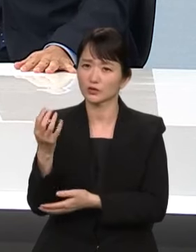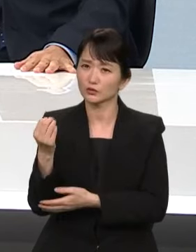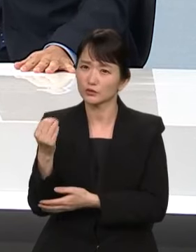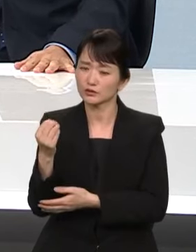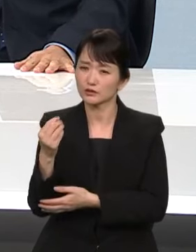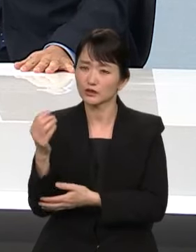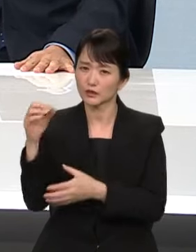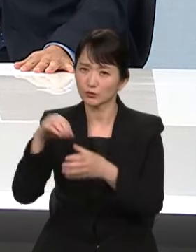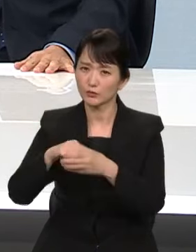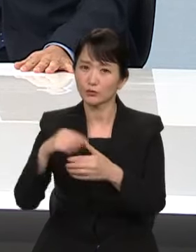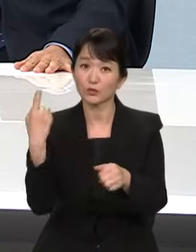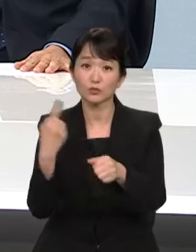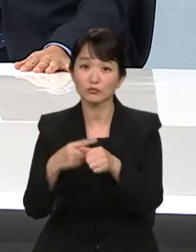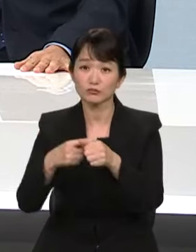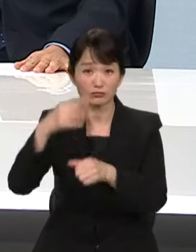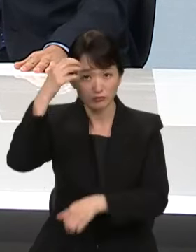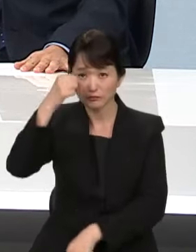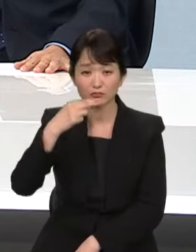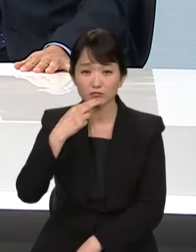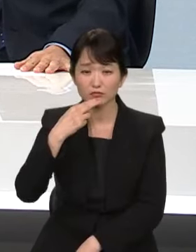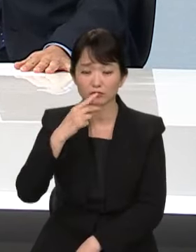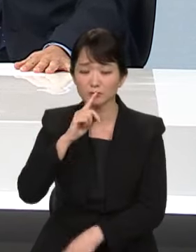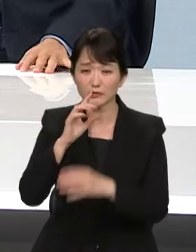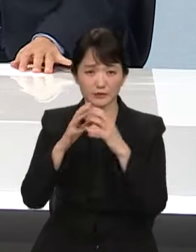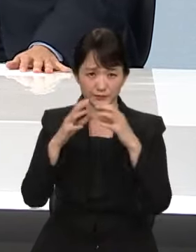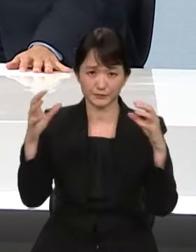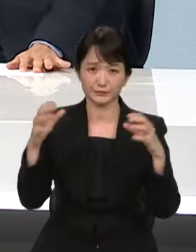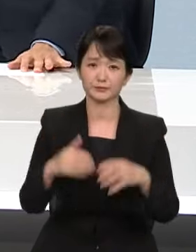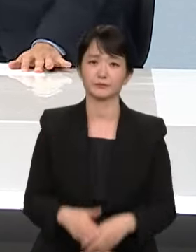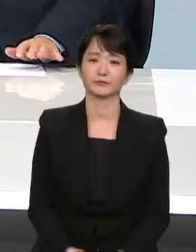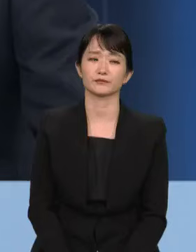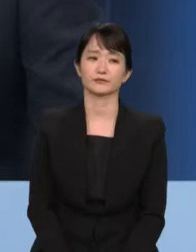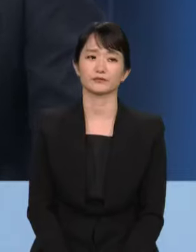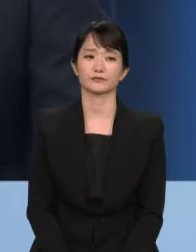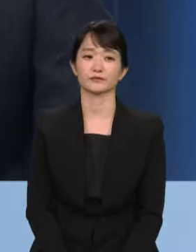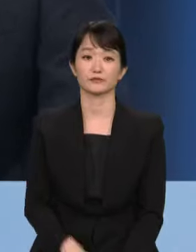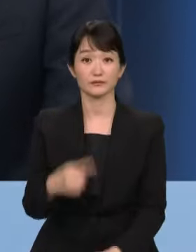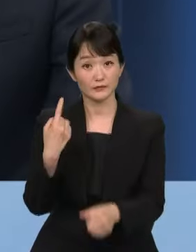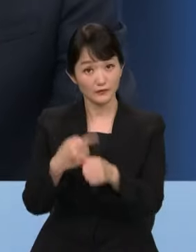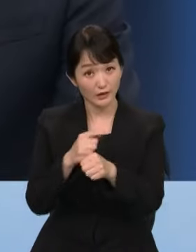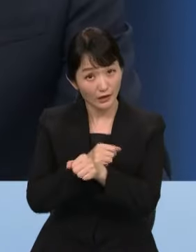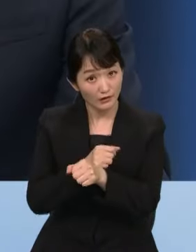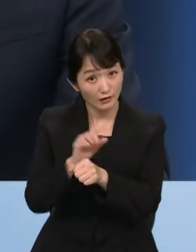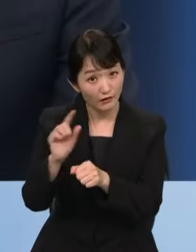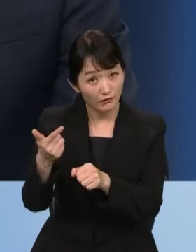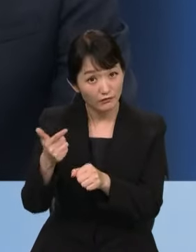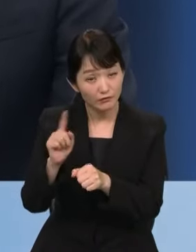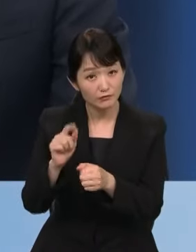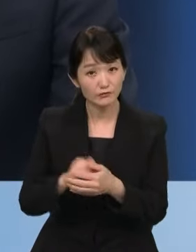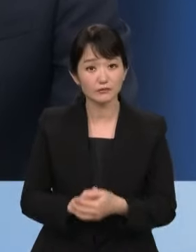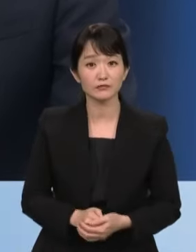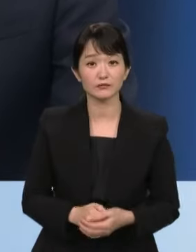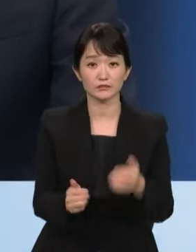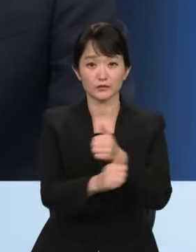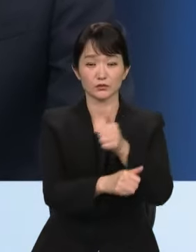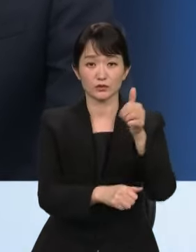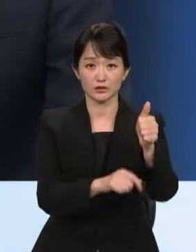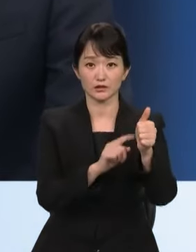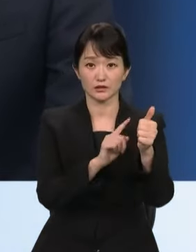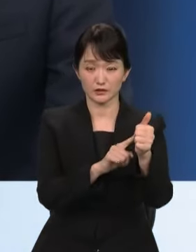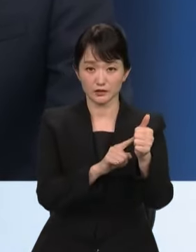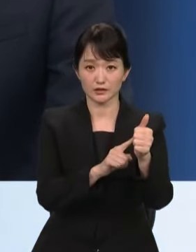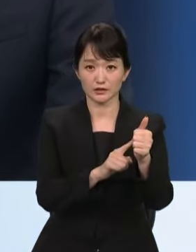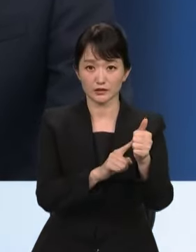숫자가 들어간 욕설을 한 기억이 없다고 버티면서 논란이 이어졌습니다. 그래서 했나요, 안 했나요? 네, 그래서 최민희 위원장이 뒤늦게